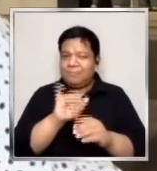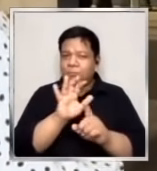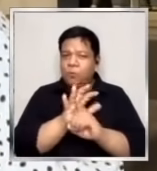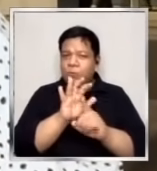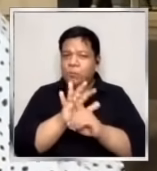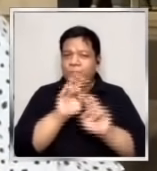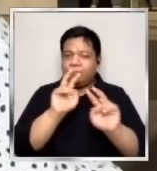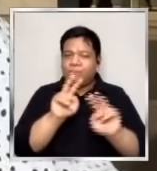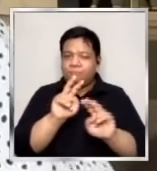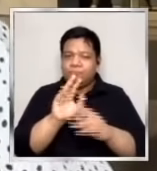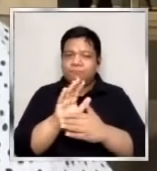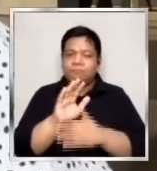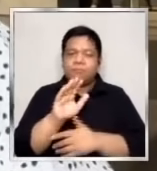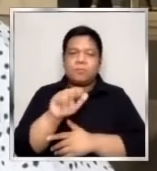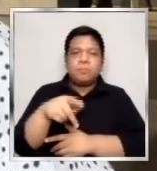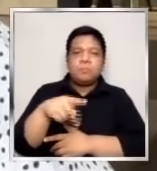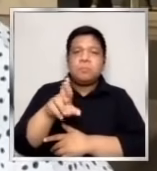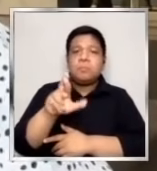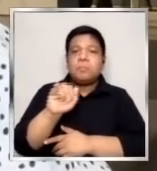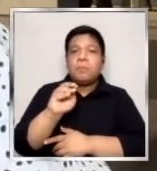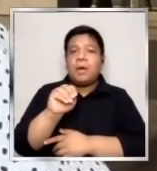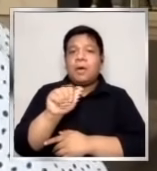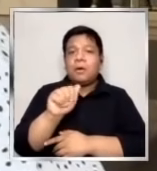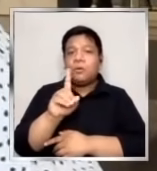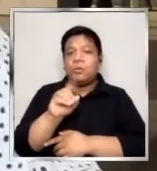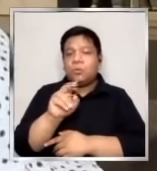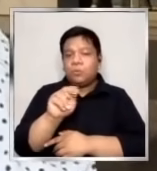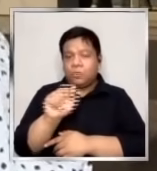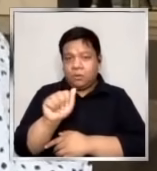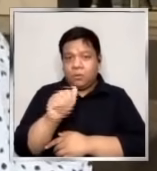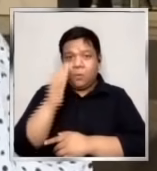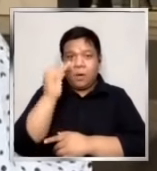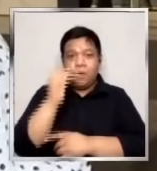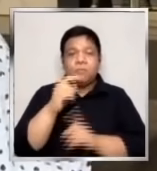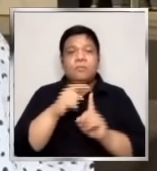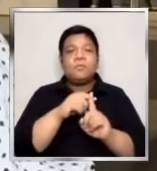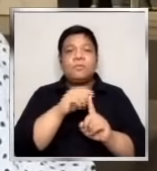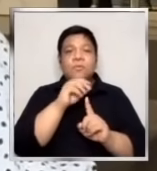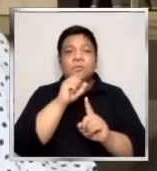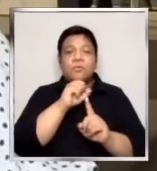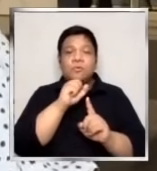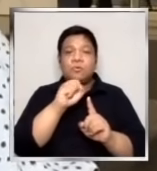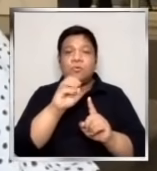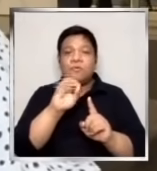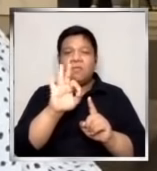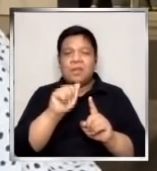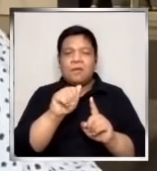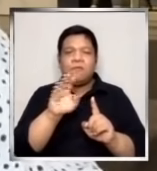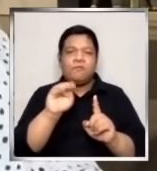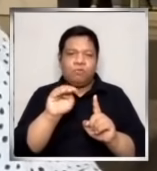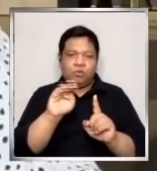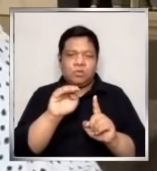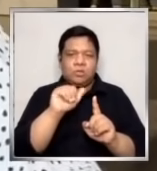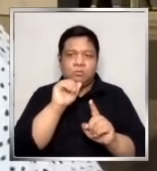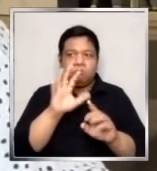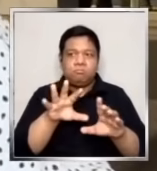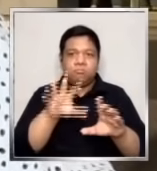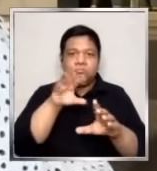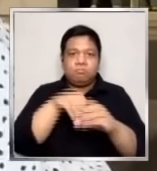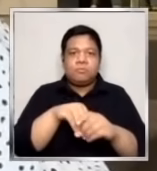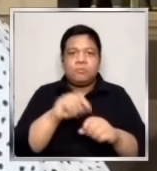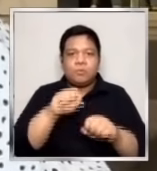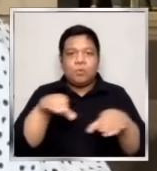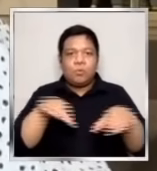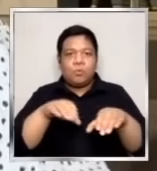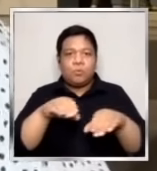Donnas. 14 years old lang si Sofia at hindi ito umabot sa prescribed age para makapagtrabaho on cam.